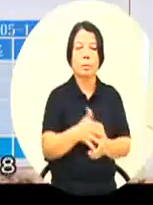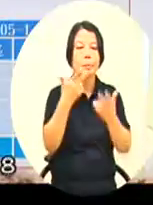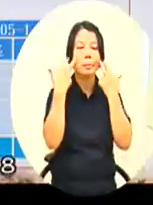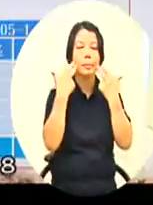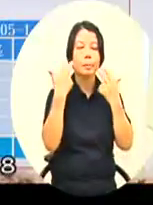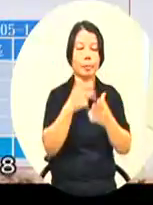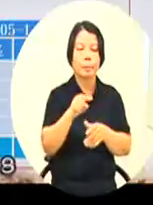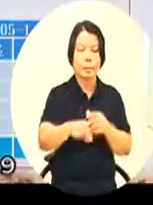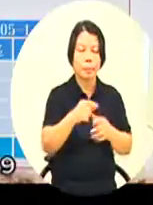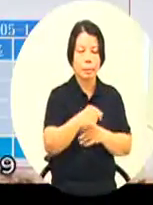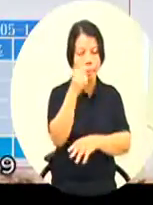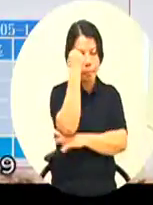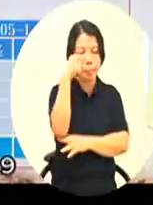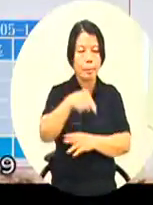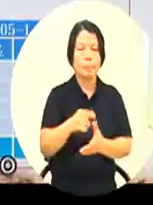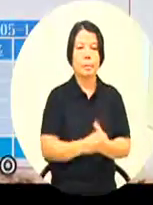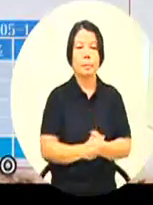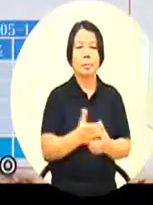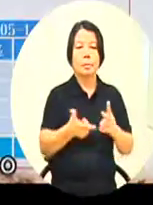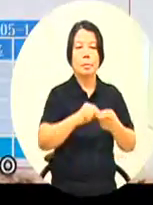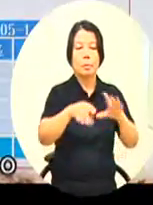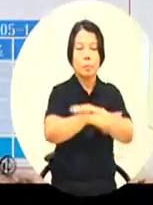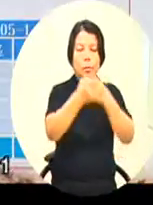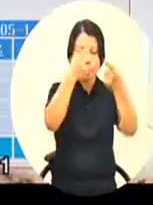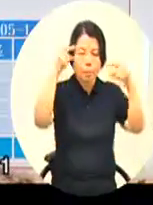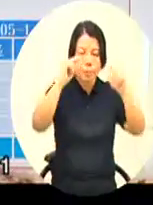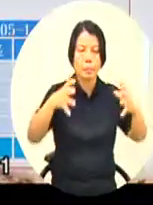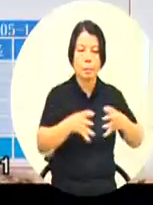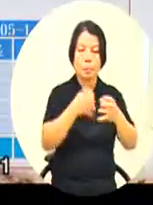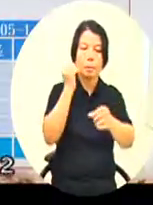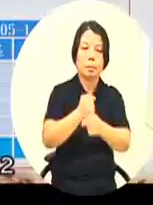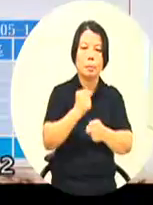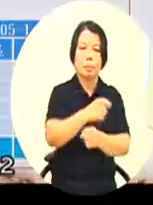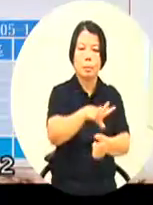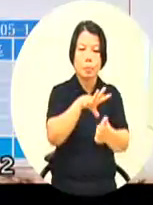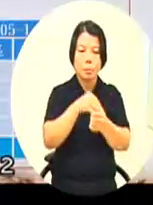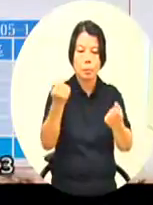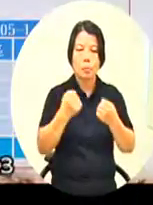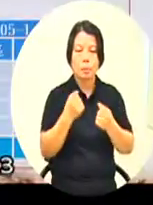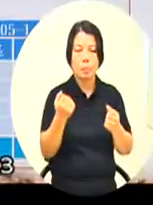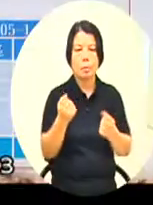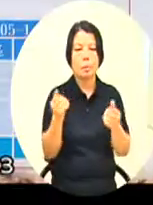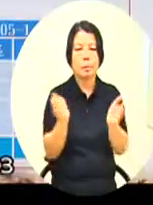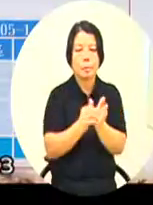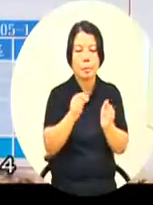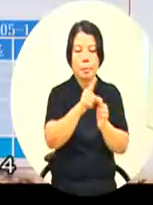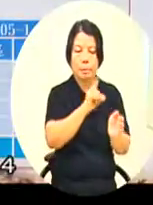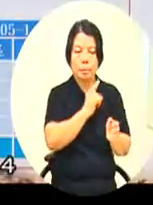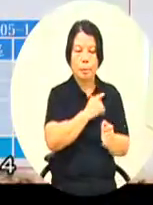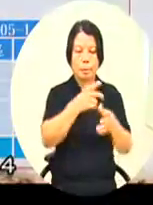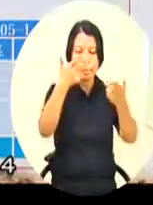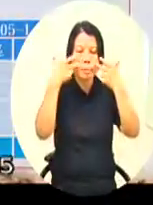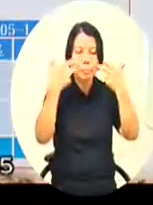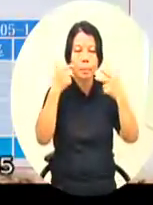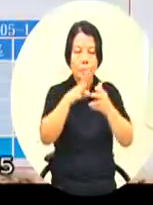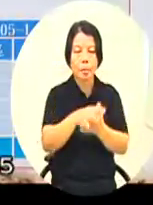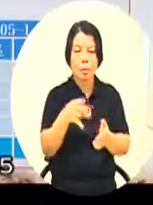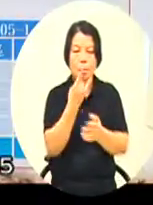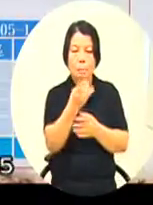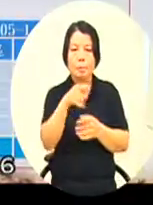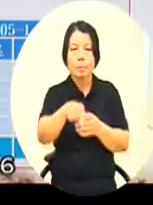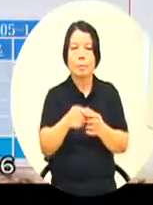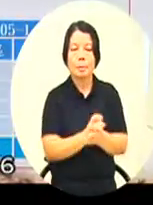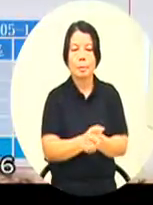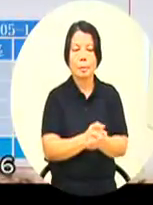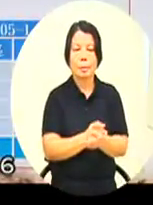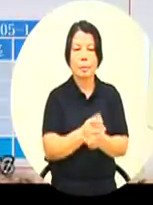就在高雄。然后由跟空大合作之后，他们学到他们自己组里面的知识，其他组的知识之后呢，还可以拿到